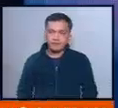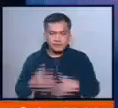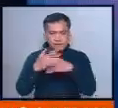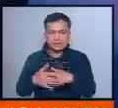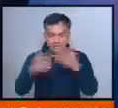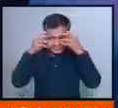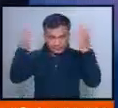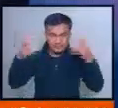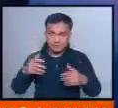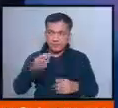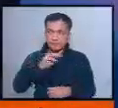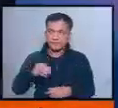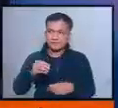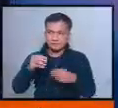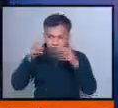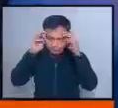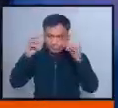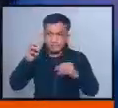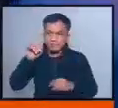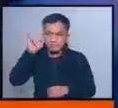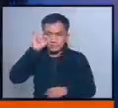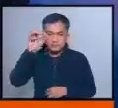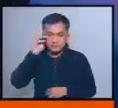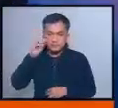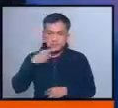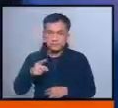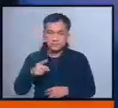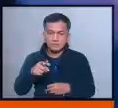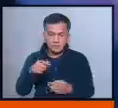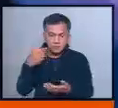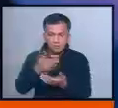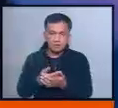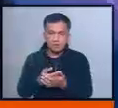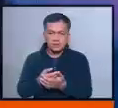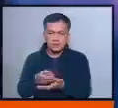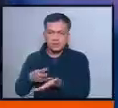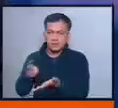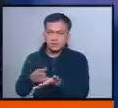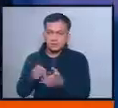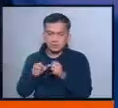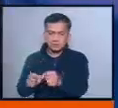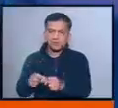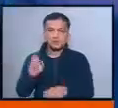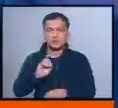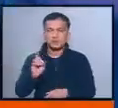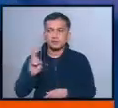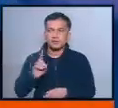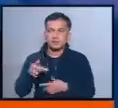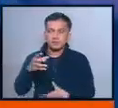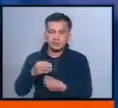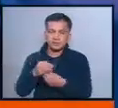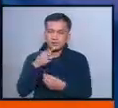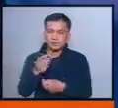Maagang uminit ang ulo ni Manila Mayor Isko Moreno matapos datna ng tambak ng mga basura sa isang kalsada sa Divisoria. Bukod dito, meron